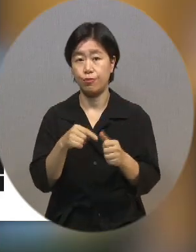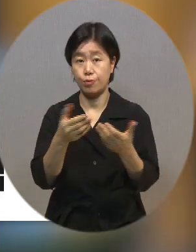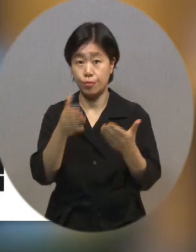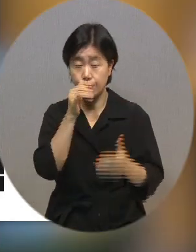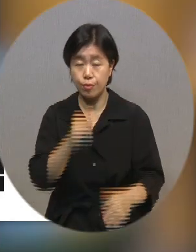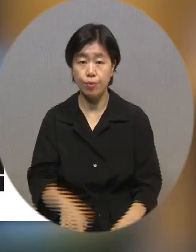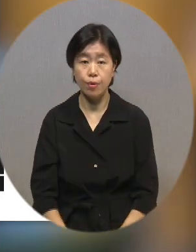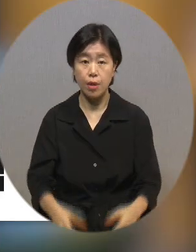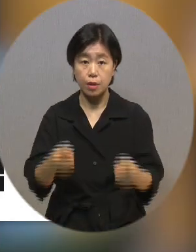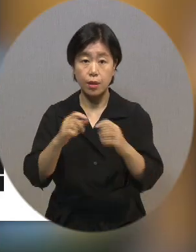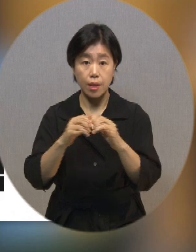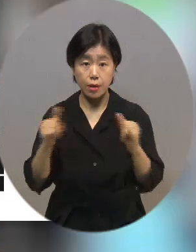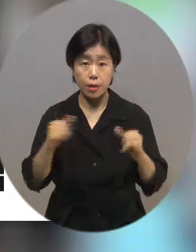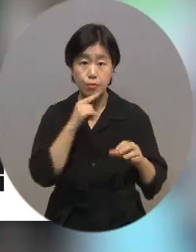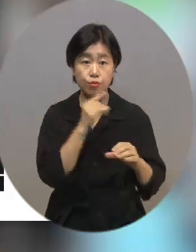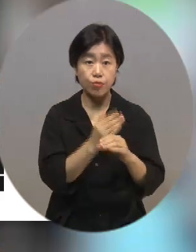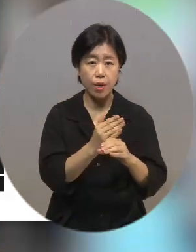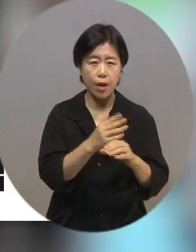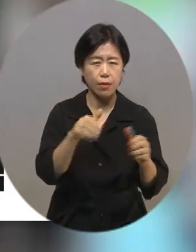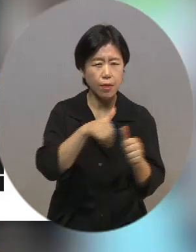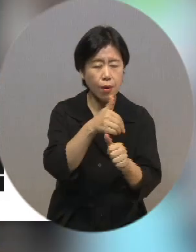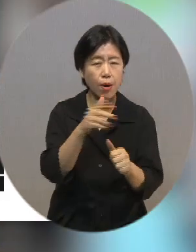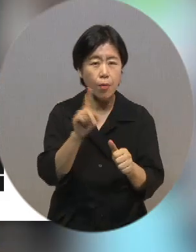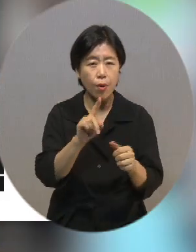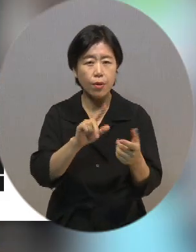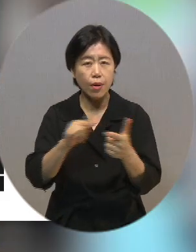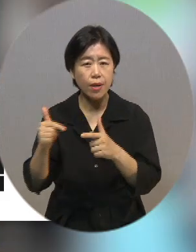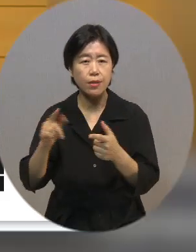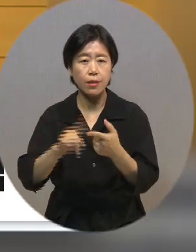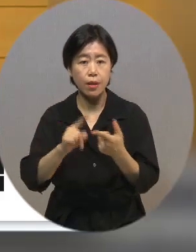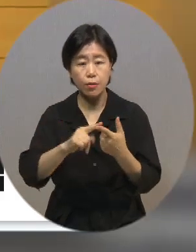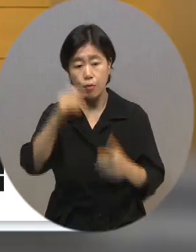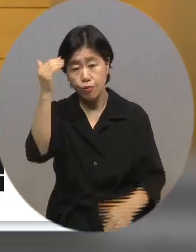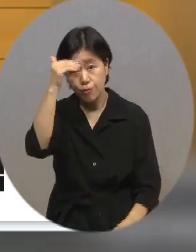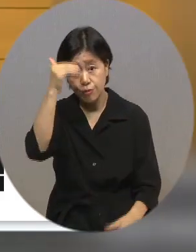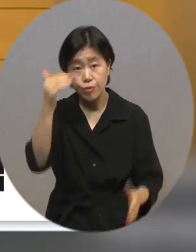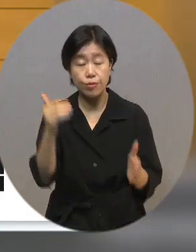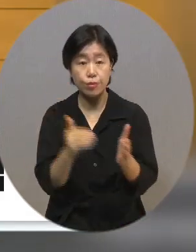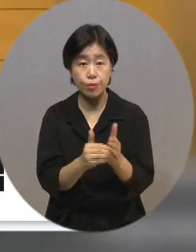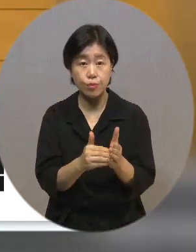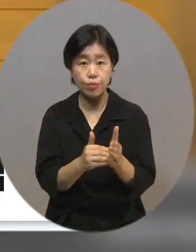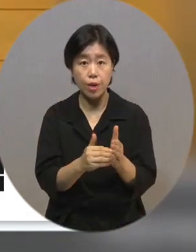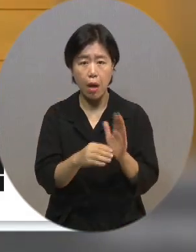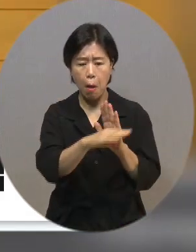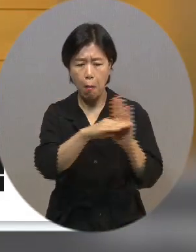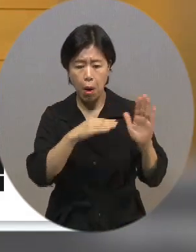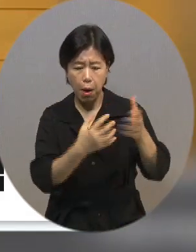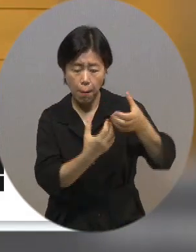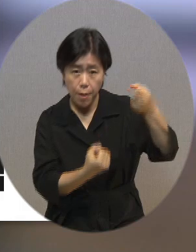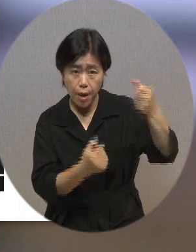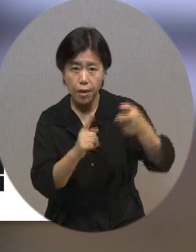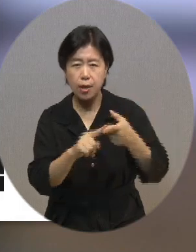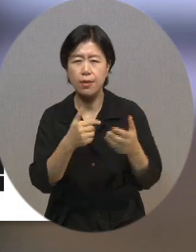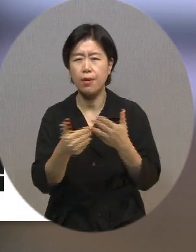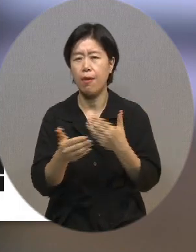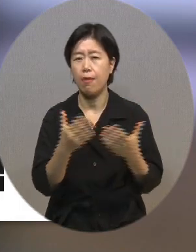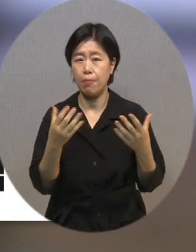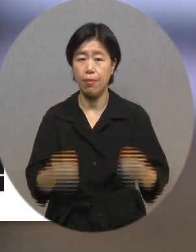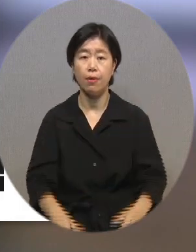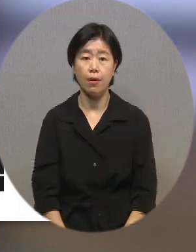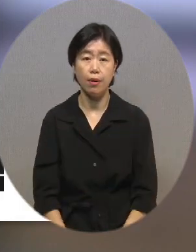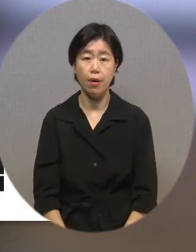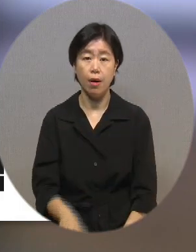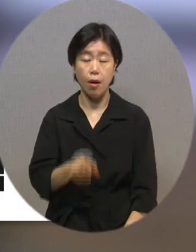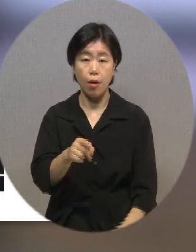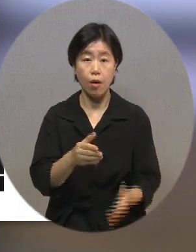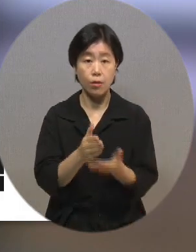실상, 통일에 관한 특강과 통일안보 현장 견학에 참여해 한반도 분단 현실을 직접 체험했습니다. 한편 통일체험